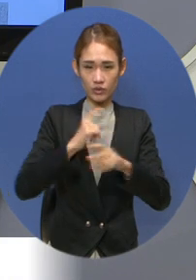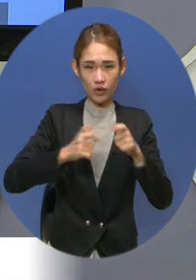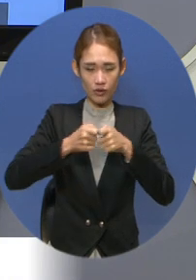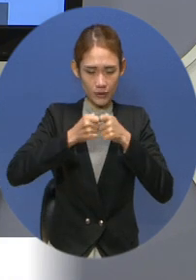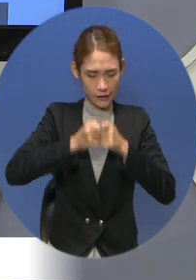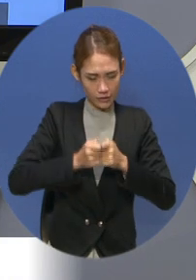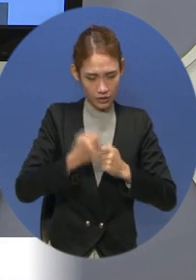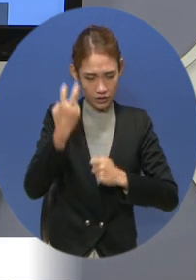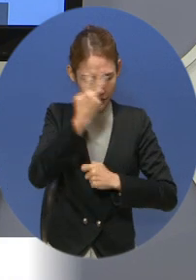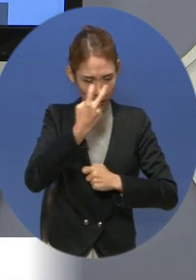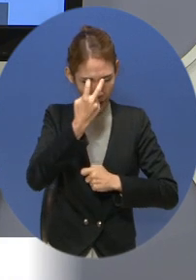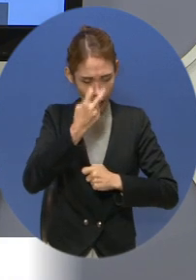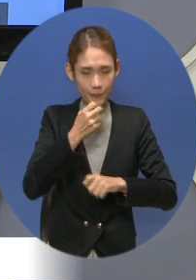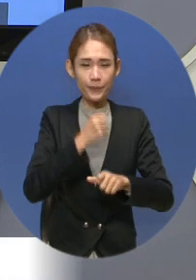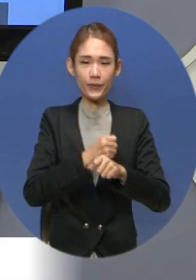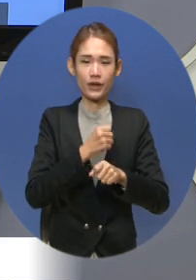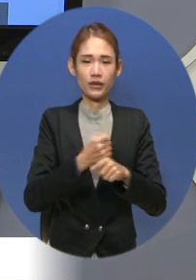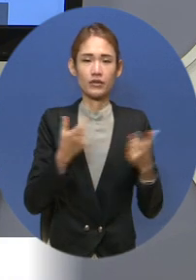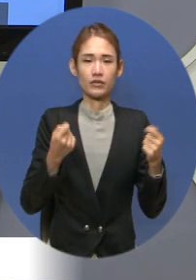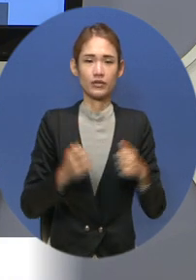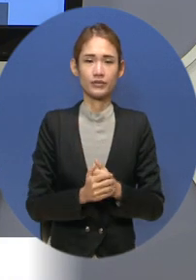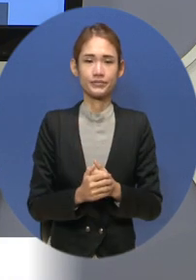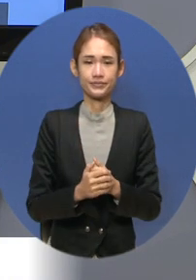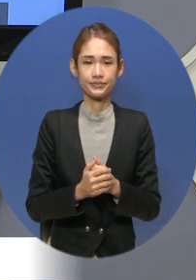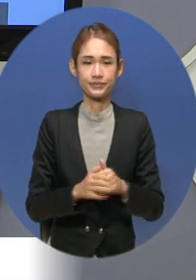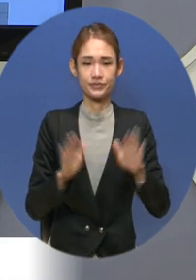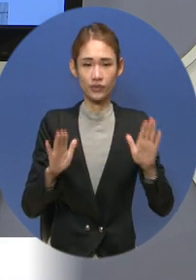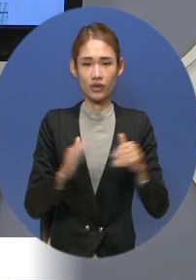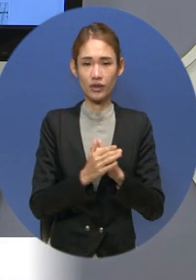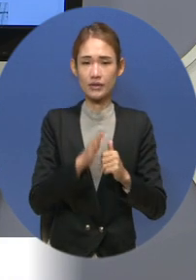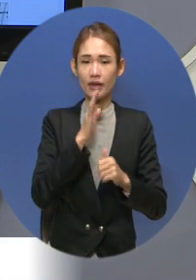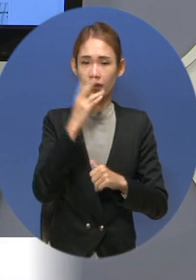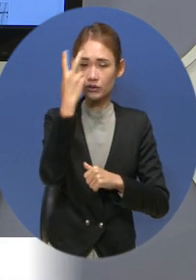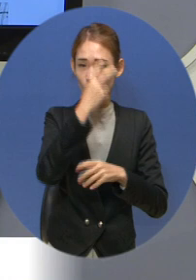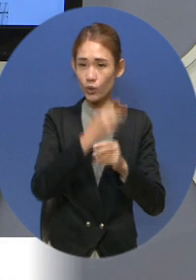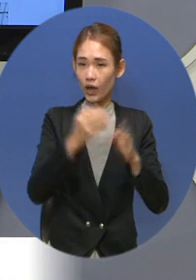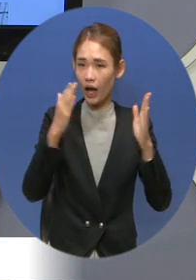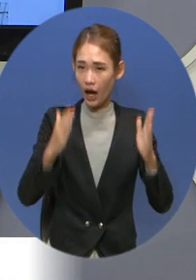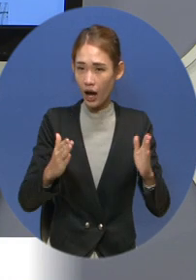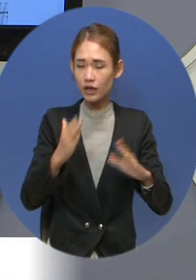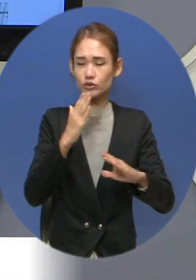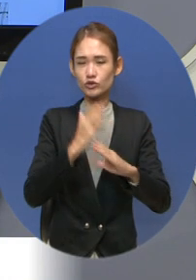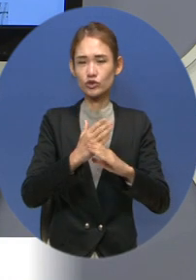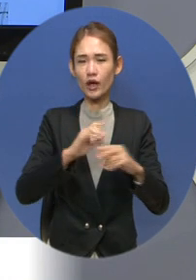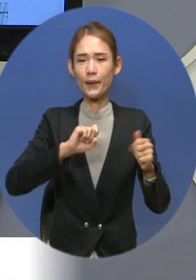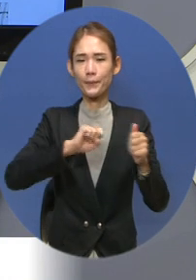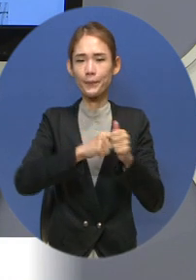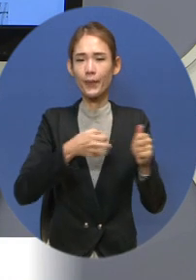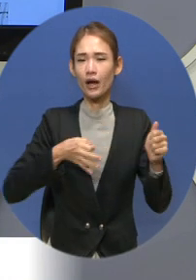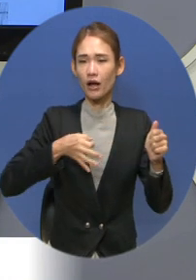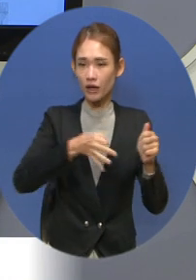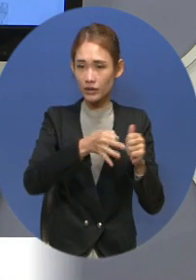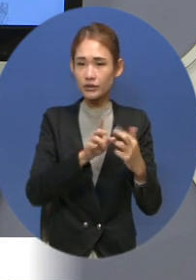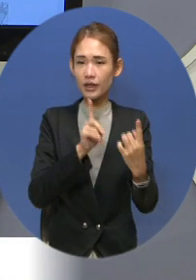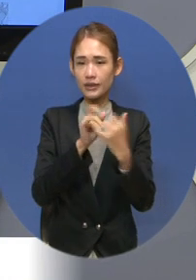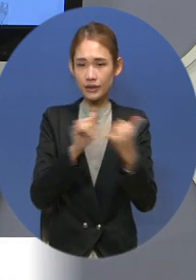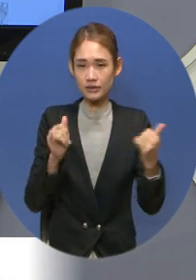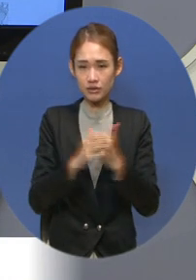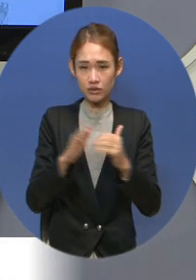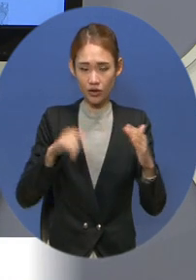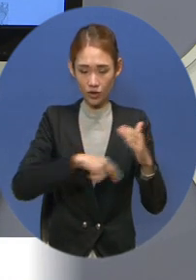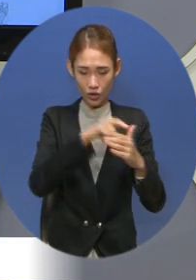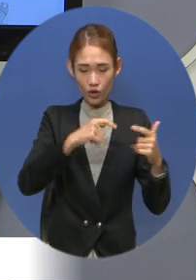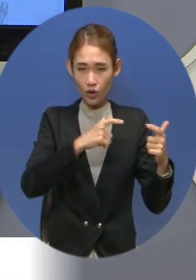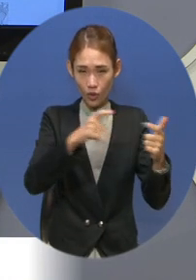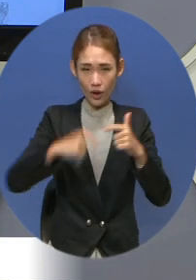개별 조사를 실시합니다 한편 사실 조사기간 중 과태료 부과 대상자가 거주지 동 에